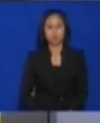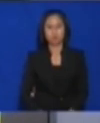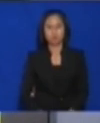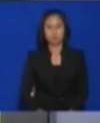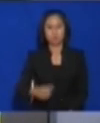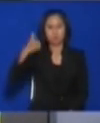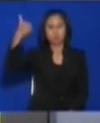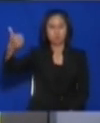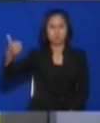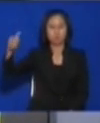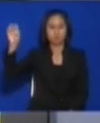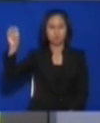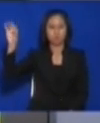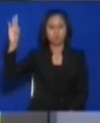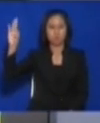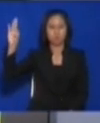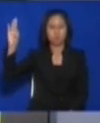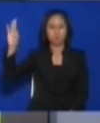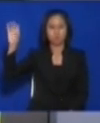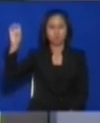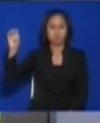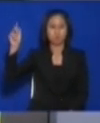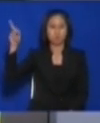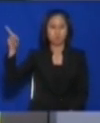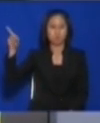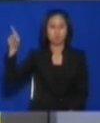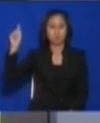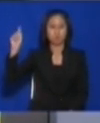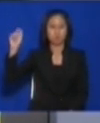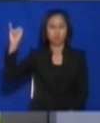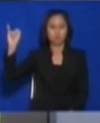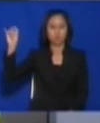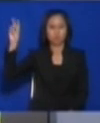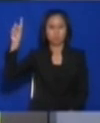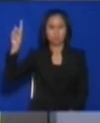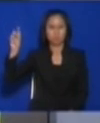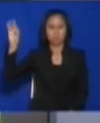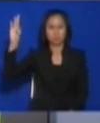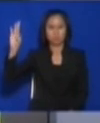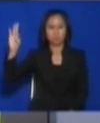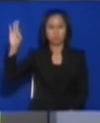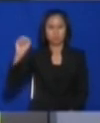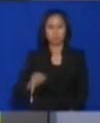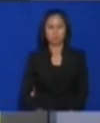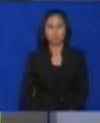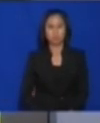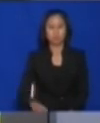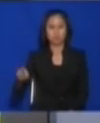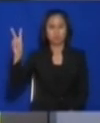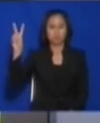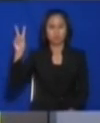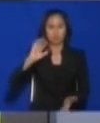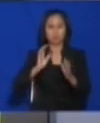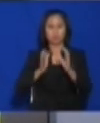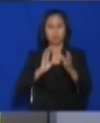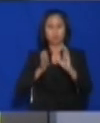efektif efisien untuk mewujudkan masyarakat yang sejahtera berkeadilan sosial yang kedua pengembangan tata